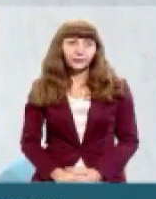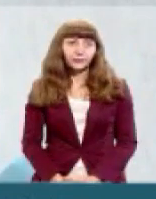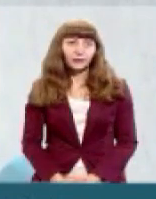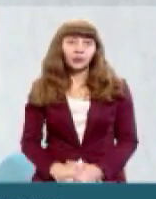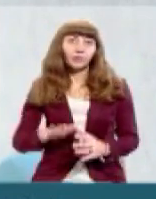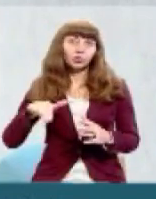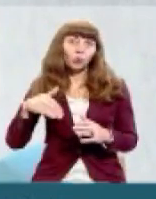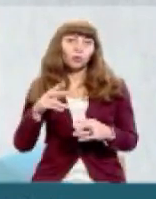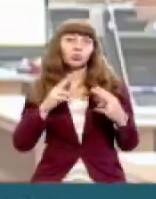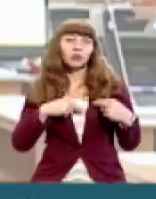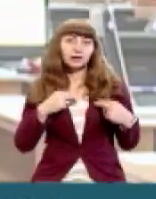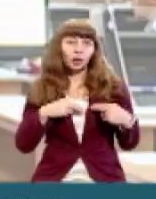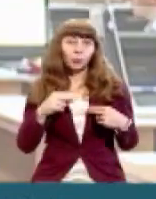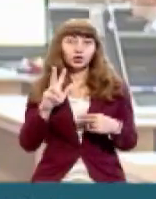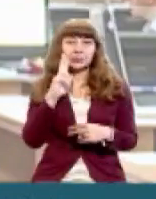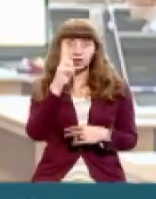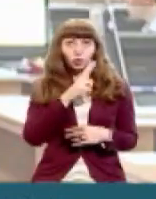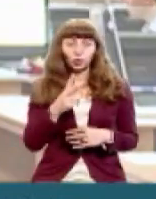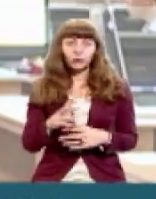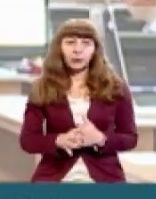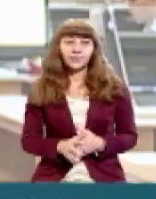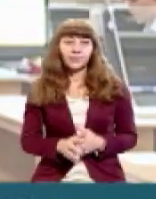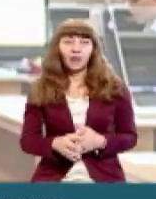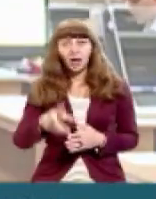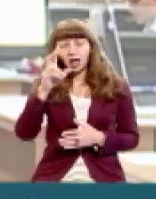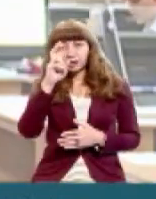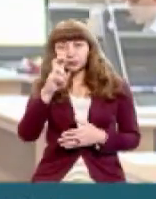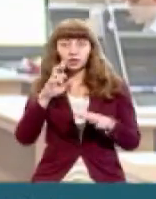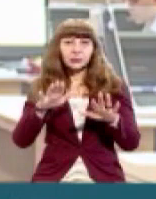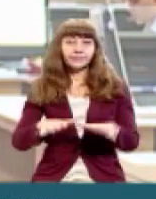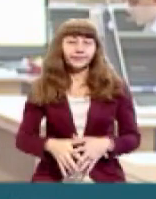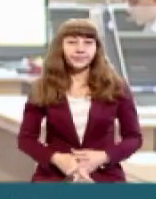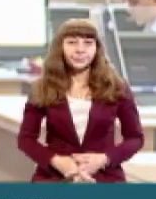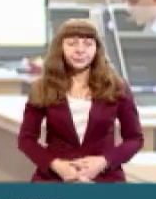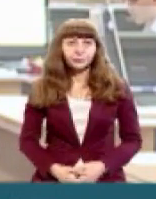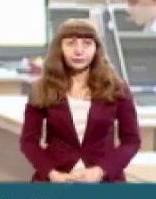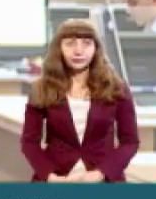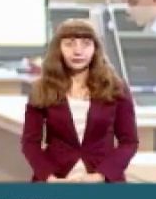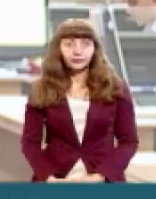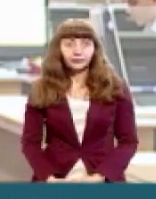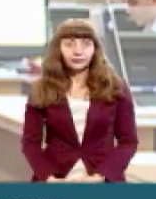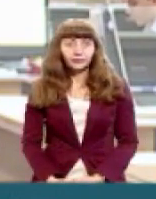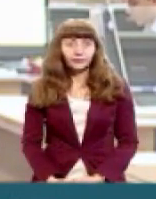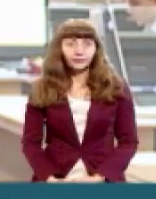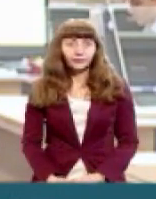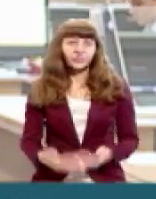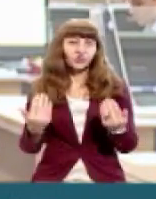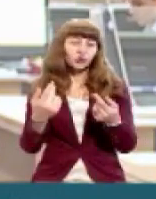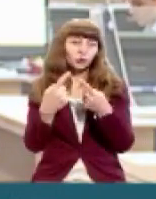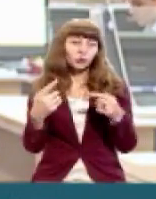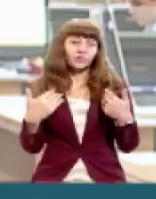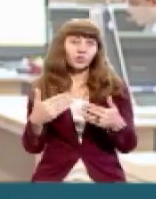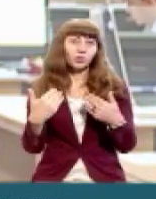жыл отработка жасалады. Қазір талапкерлер, біз вуз арқылы басқа университеттерге